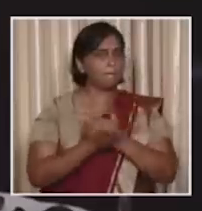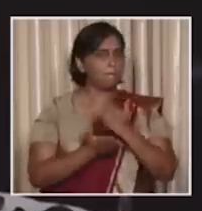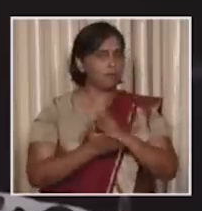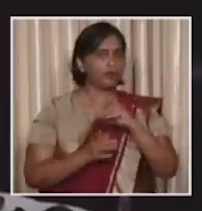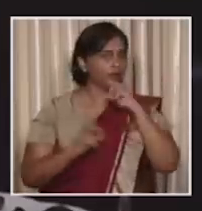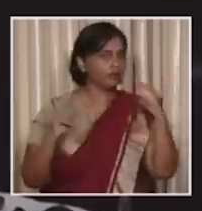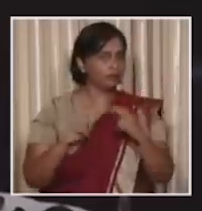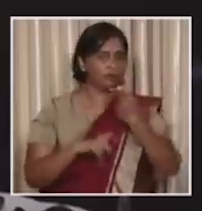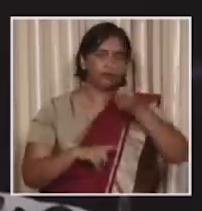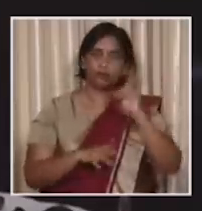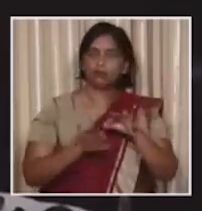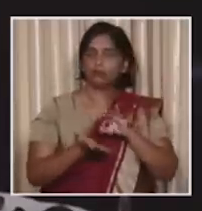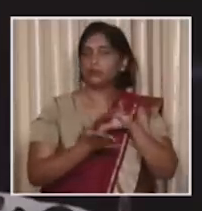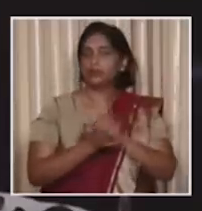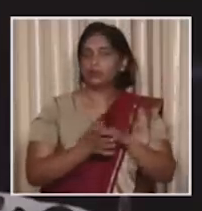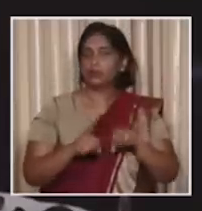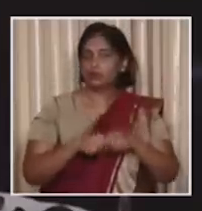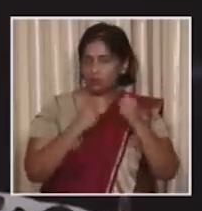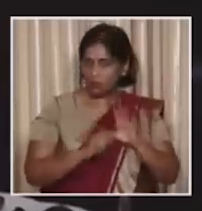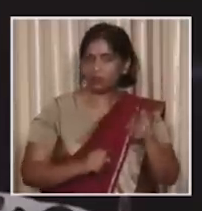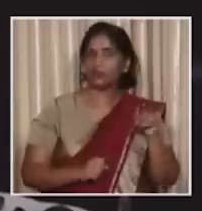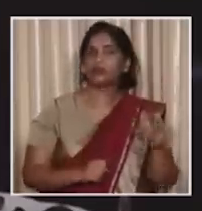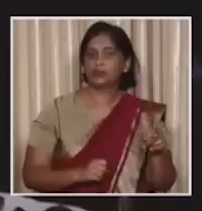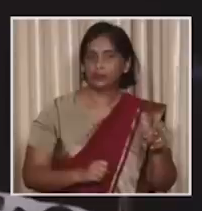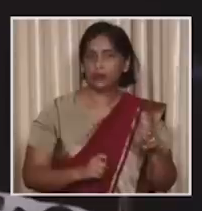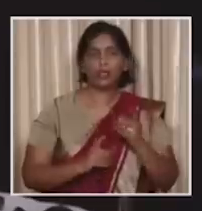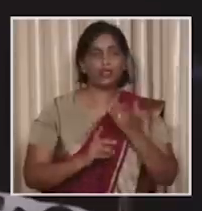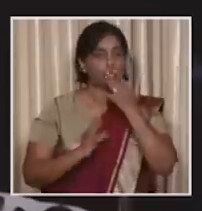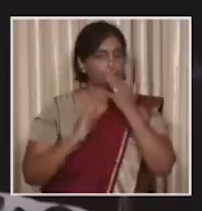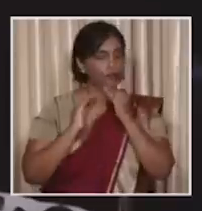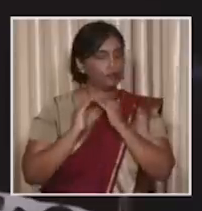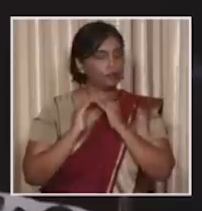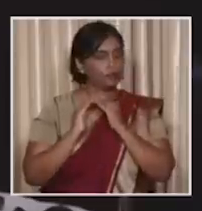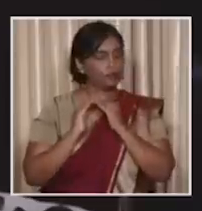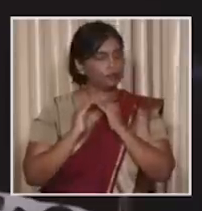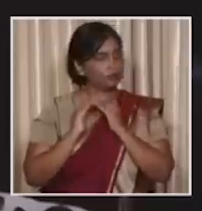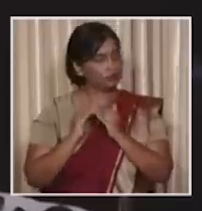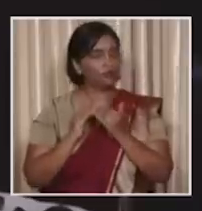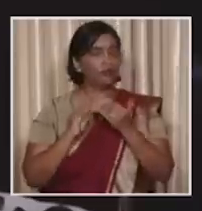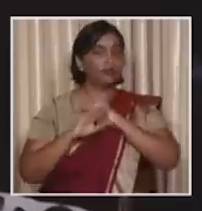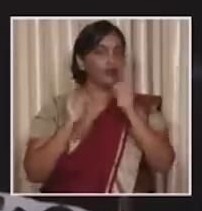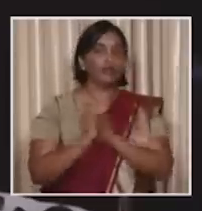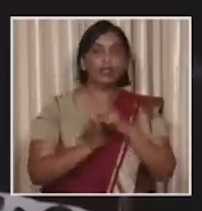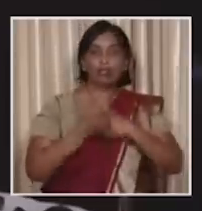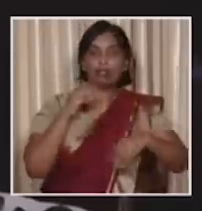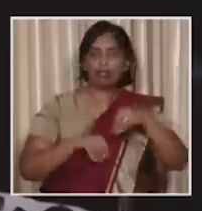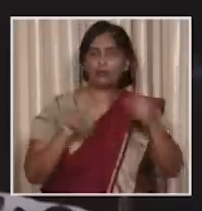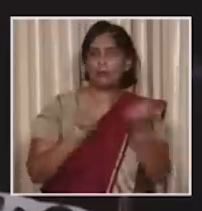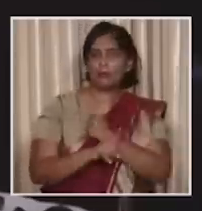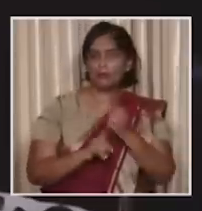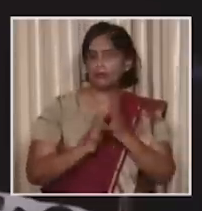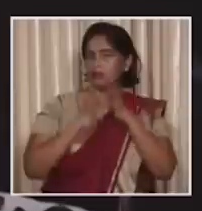ශේෂ්ඨාධිකරණයේ පැමිණි එකඟතාවයන් කඩකිරීමක් වන නිසාද පාසල් පද්ධතියට දේශපාලන බලපෑම්